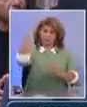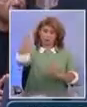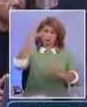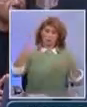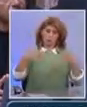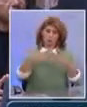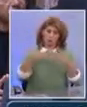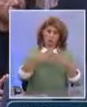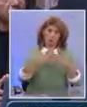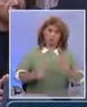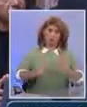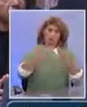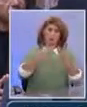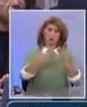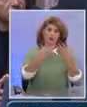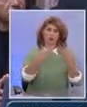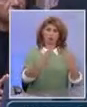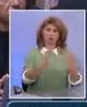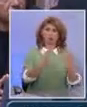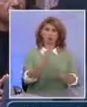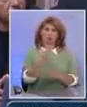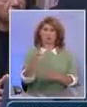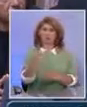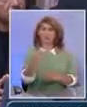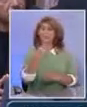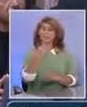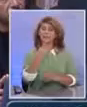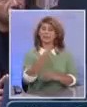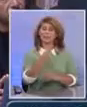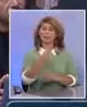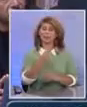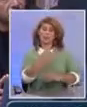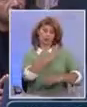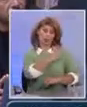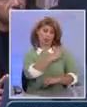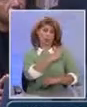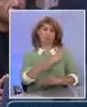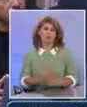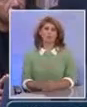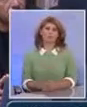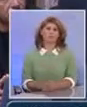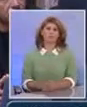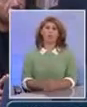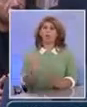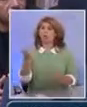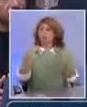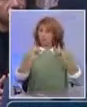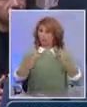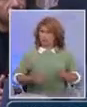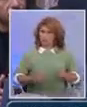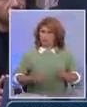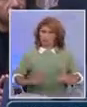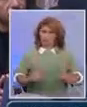η Επανάσταση του 1821. Είπε λοιπόν ο Θεόδωρος Κολοκοτρώνης, όταν αποφασίσαμε να κάνουμε την